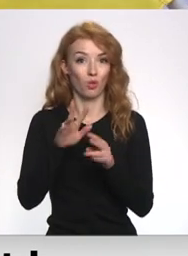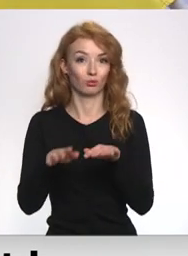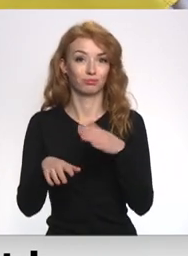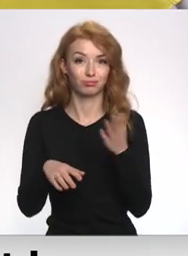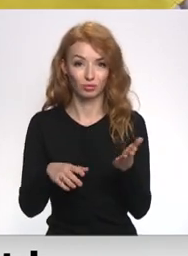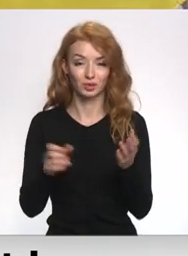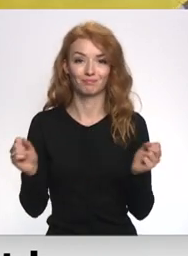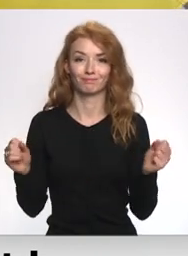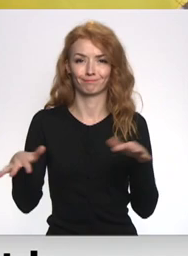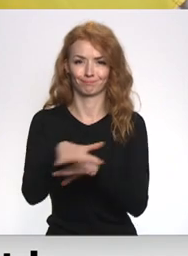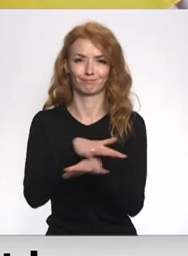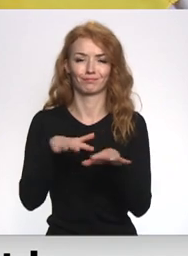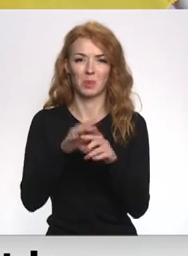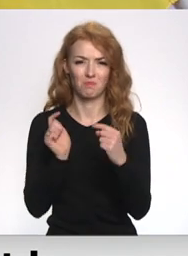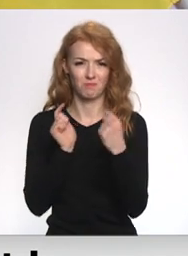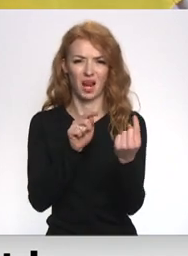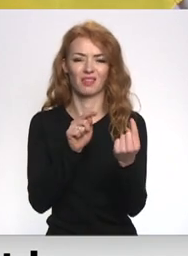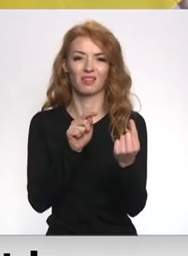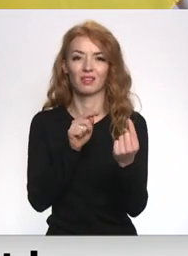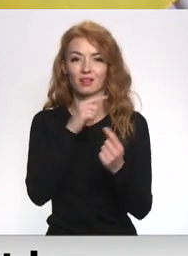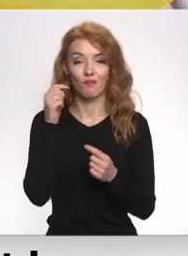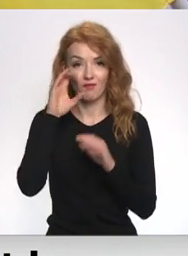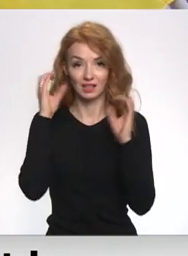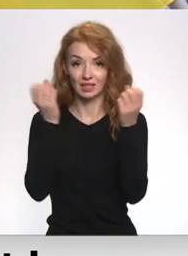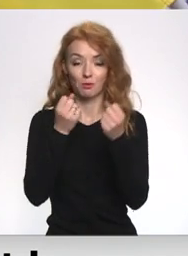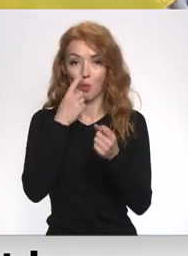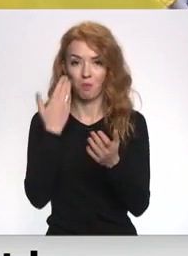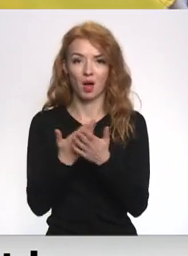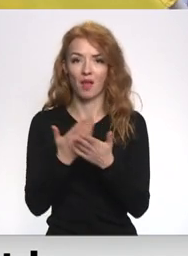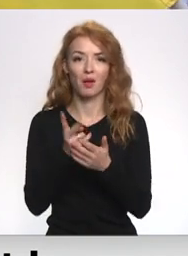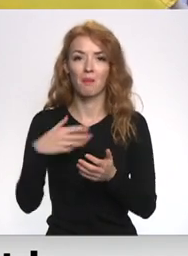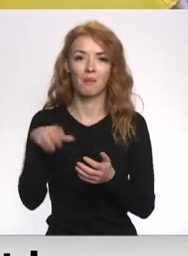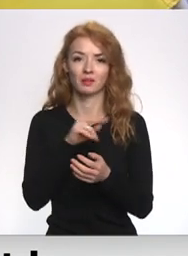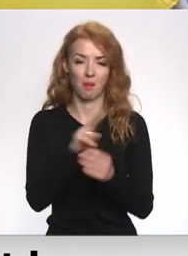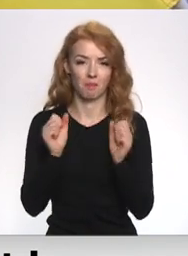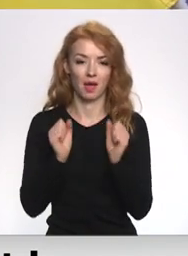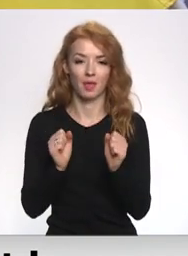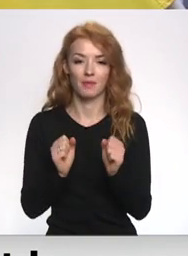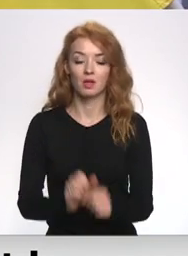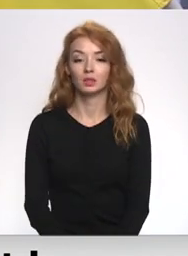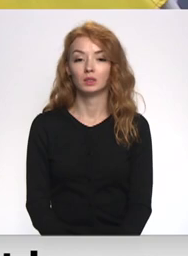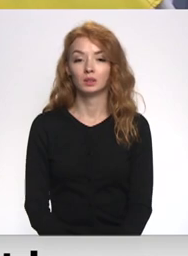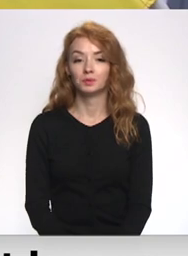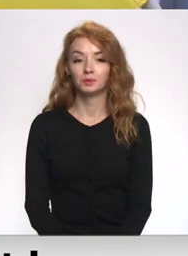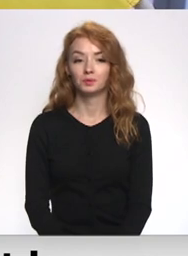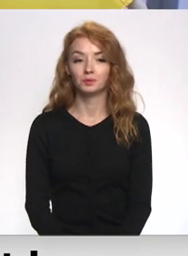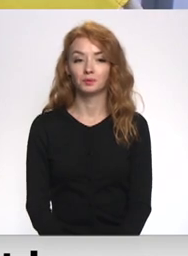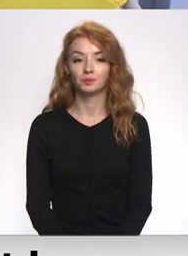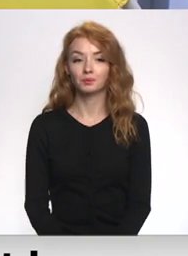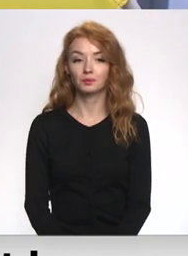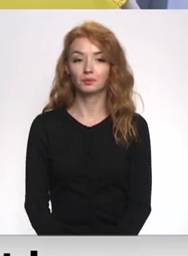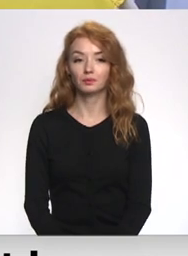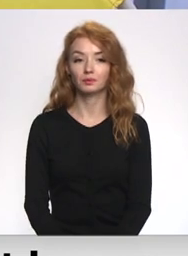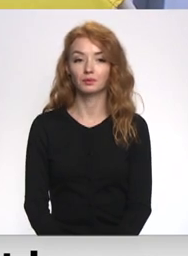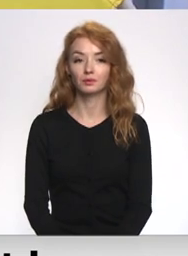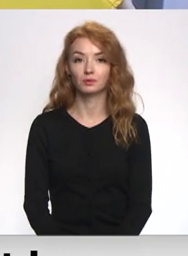simboliski sanākot preti Krievijas vēstniecībai, lai apliecinātu, ka neviens no viņiem nebaidās. Я сьогодні був у президента Латвії